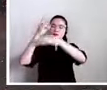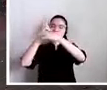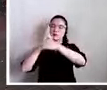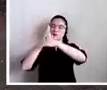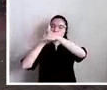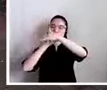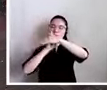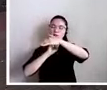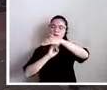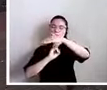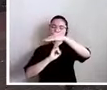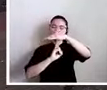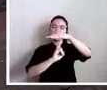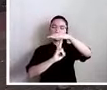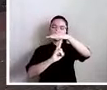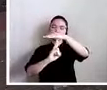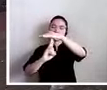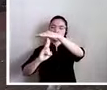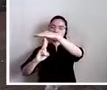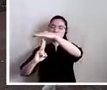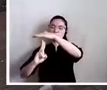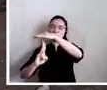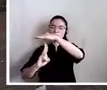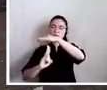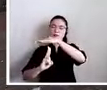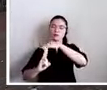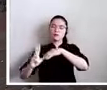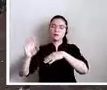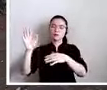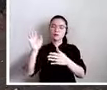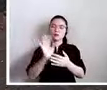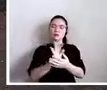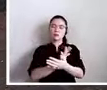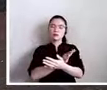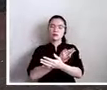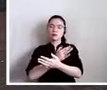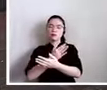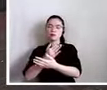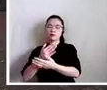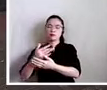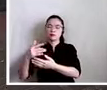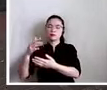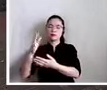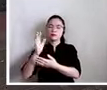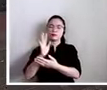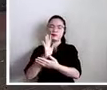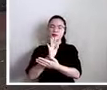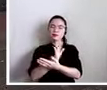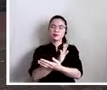nagpaubos panitingnan ka paingon sa